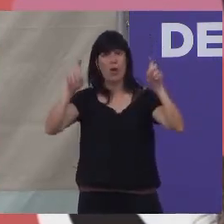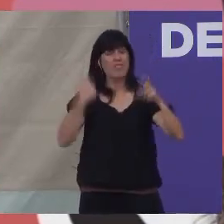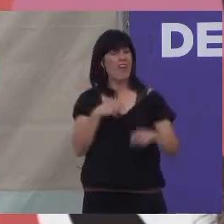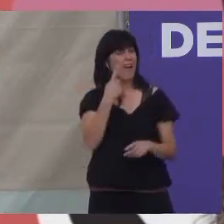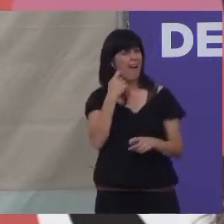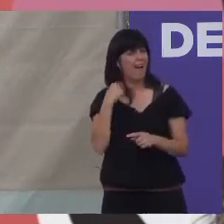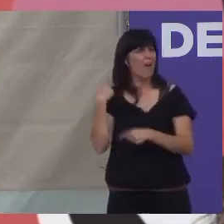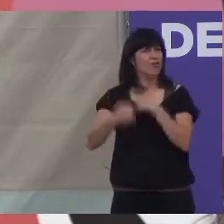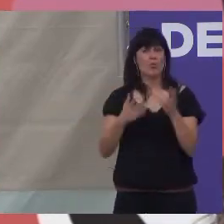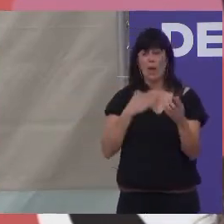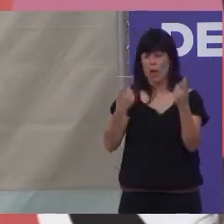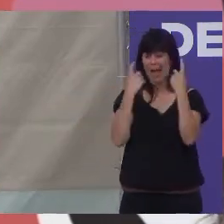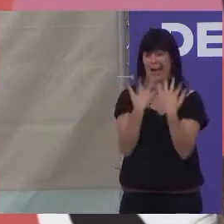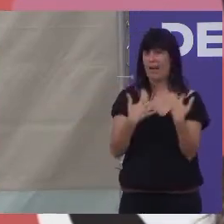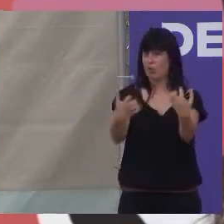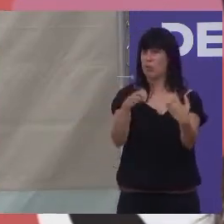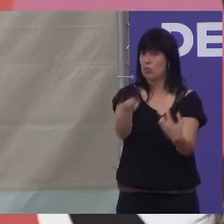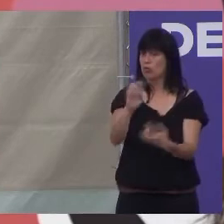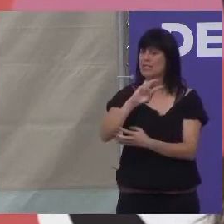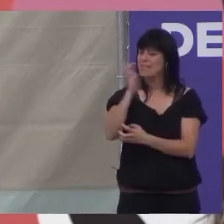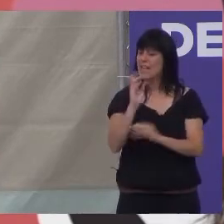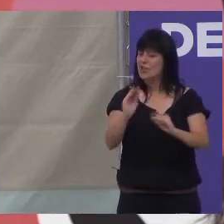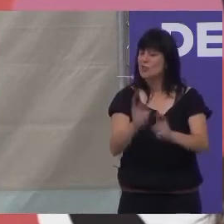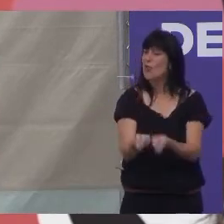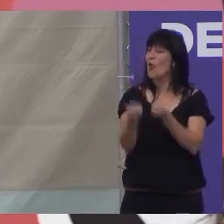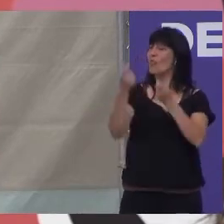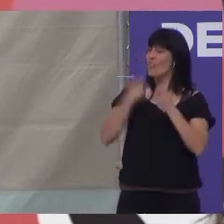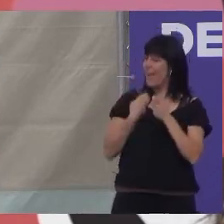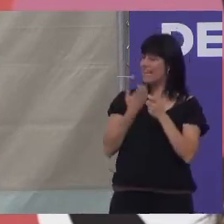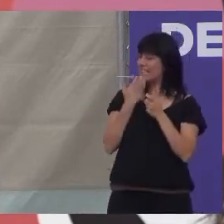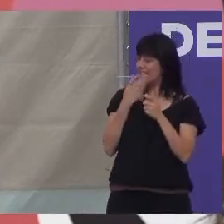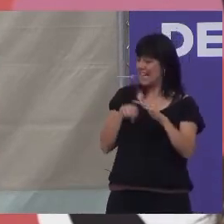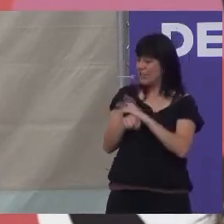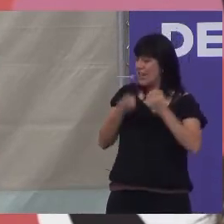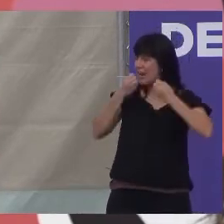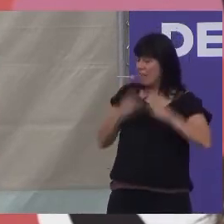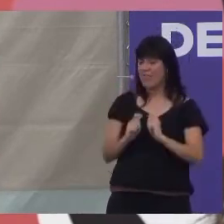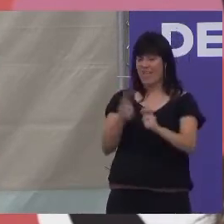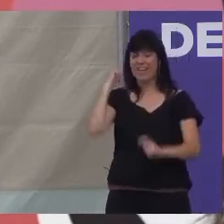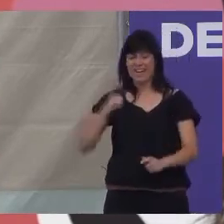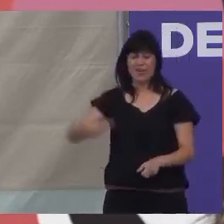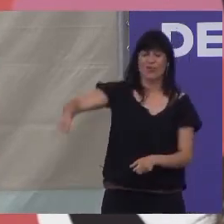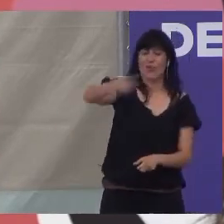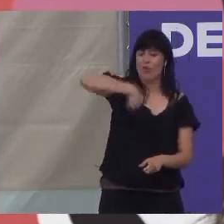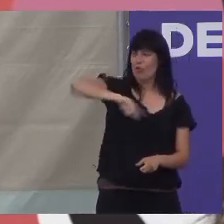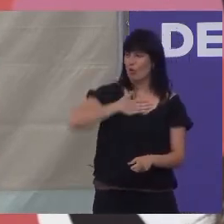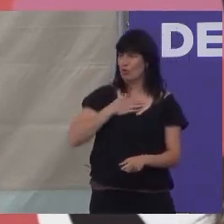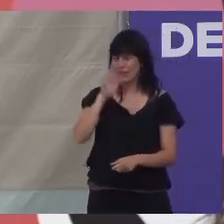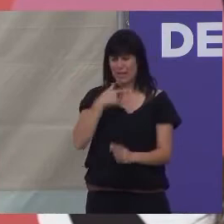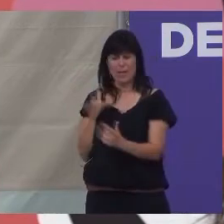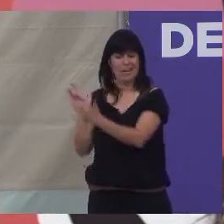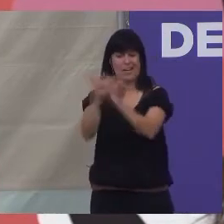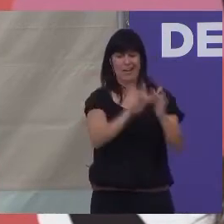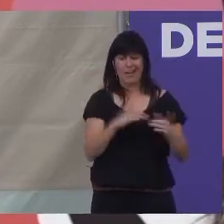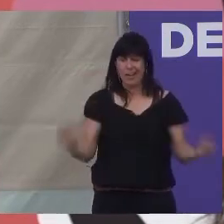nostre alumnat com un valor que, ben gestionat, ajuda a créixer col·lectivament i a millorar les nostres relacions,